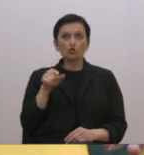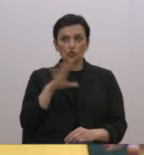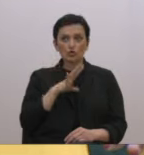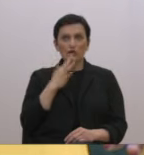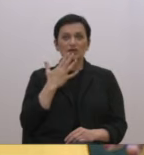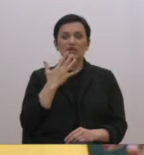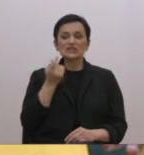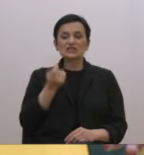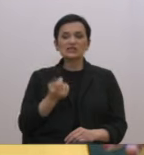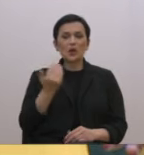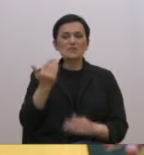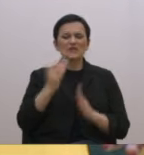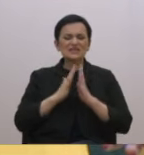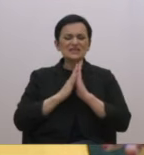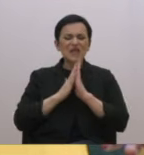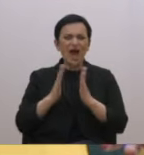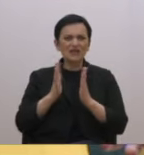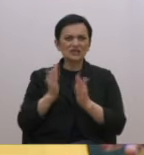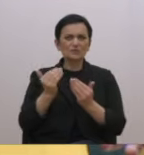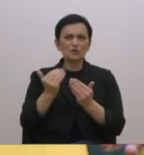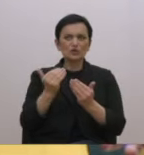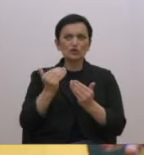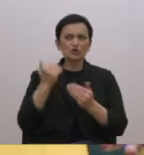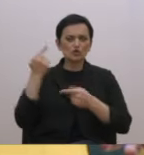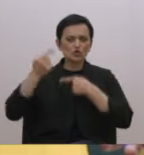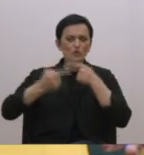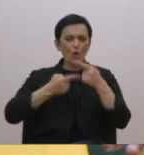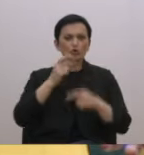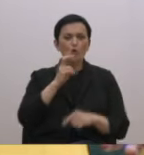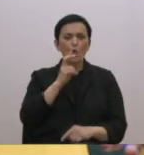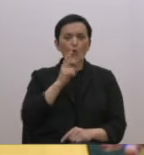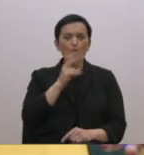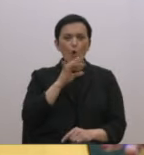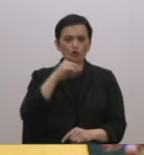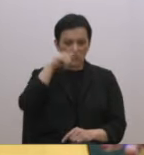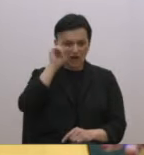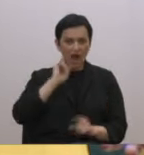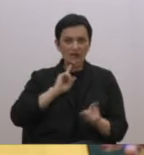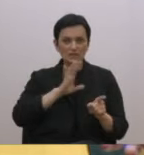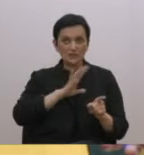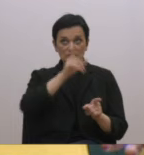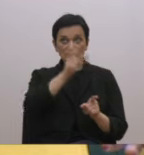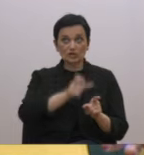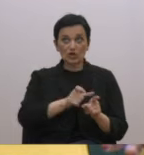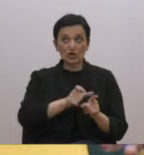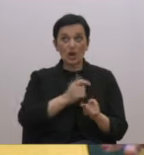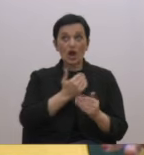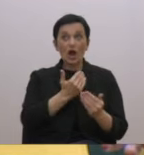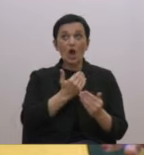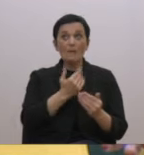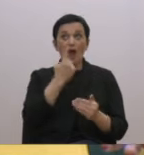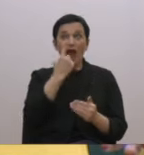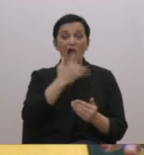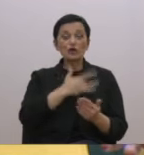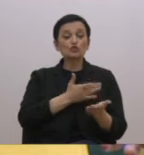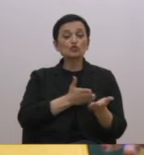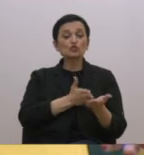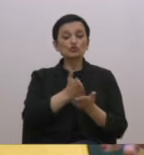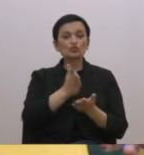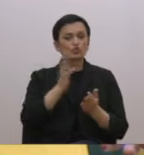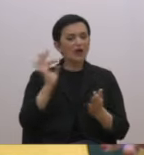დაწყევლილ იქნას მისი მოდგმა. ხუდია ბორჩალოელი, აზერბაიჯანელი კაცი. ამაზე ერთგული კაცი არ